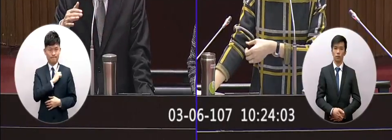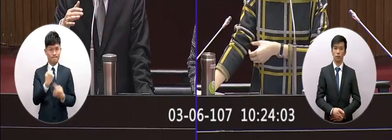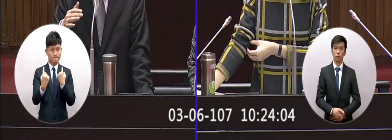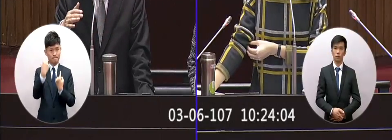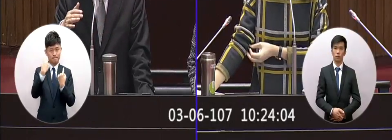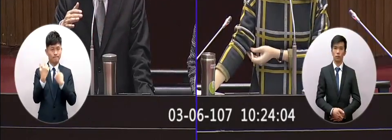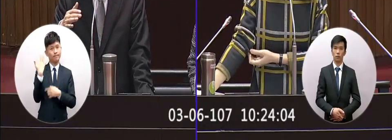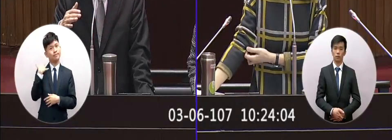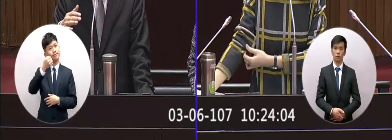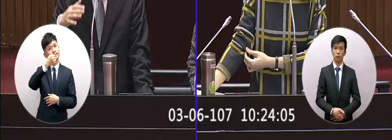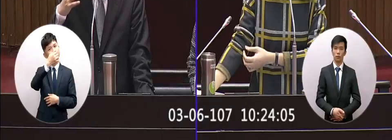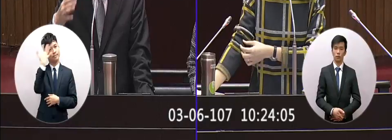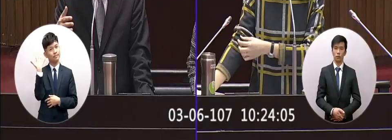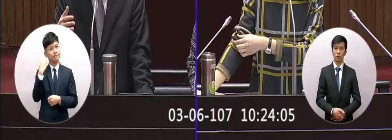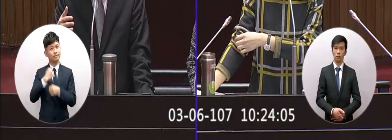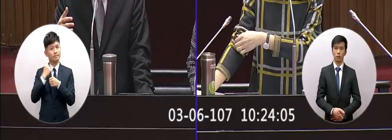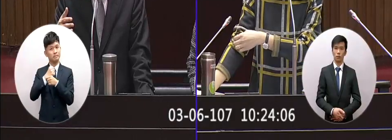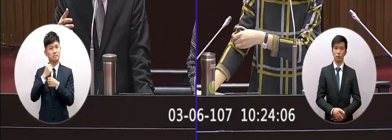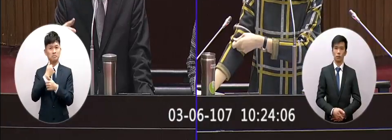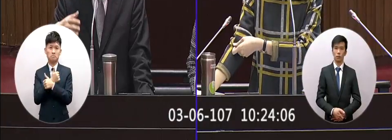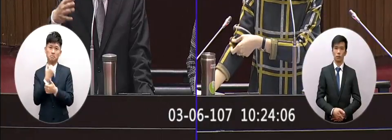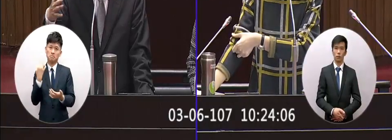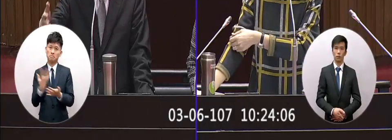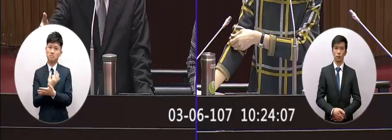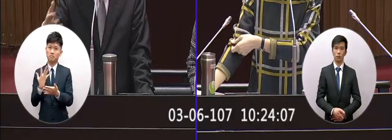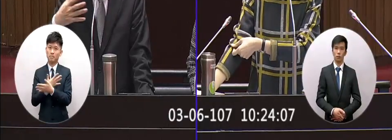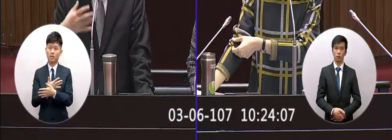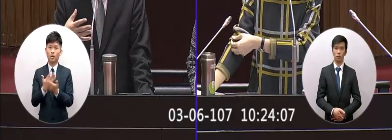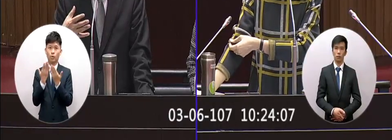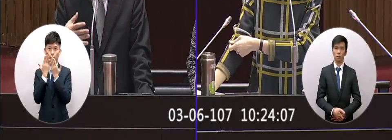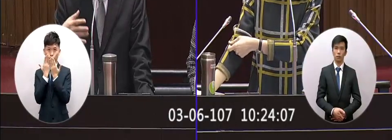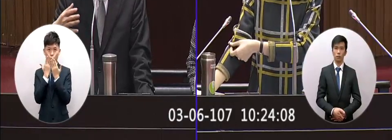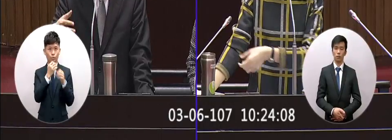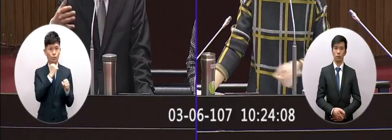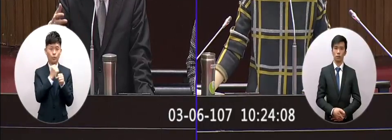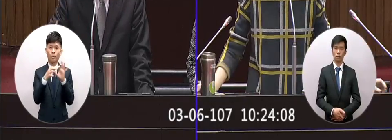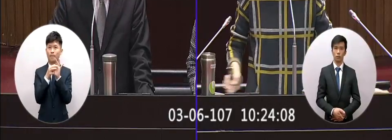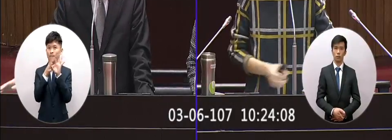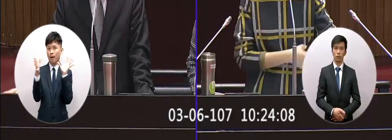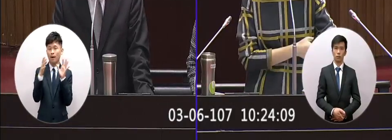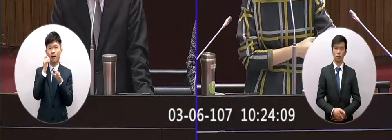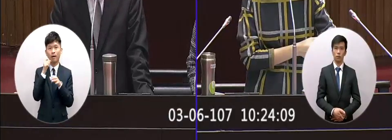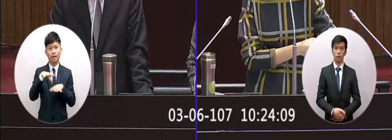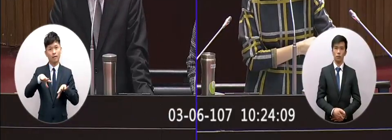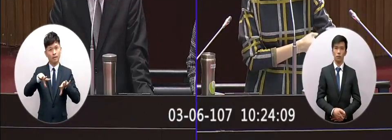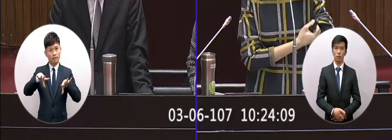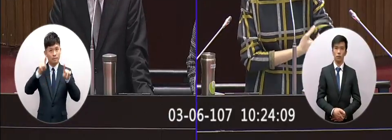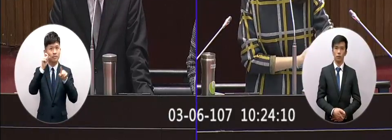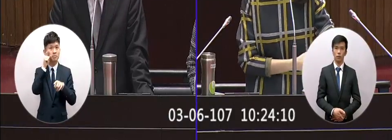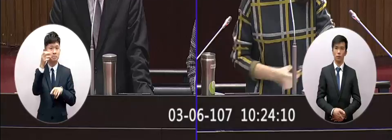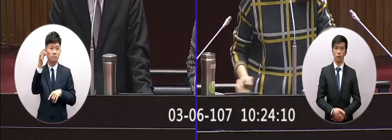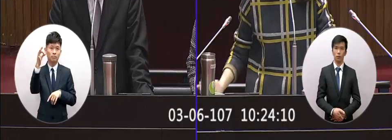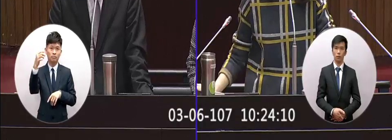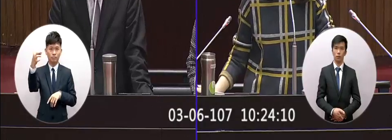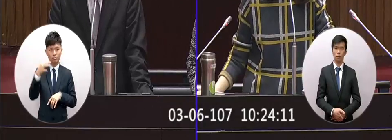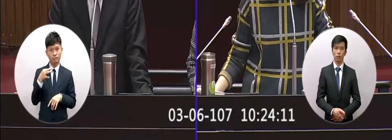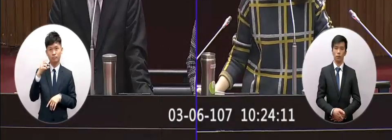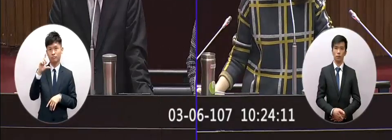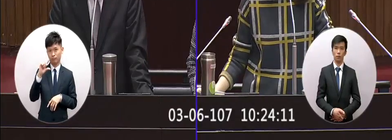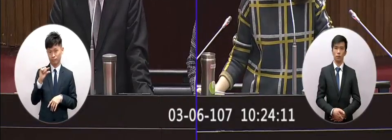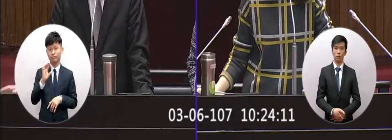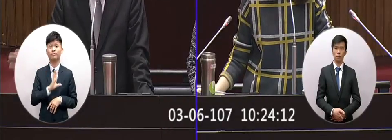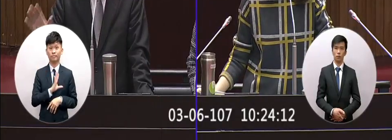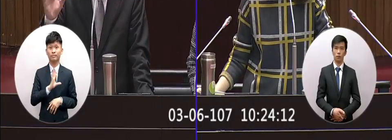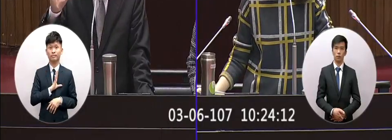么他年轻的时候啊比较没有经验啊，学用有一些落差，他当然薪资会比较高。那所以呢，我们目前